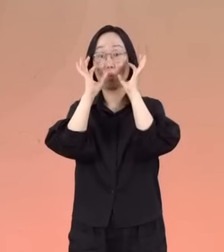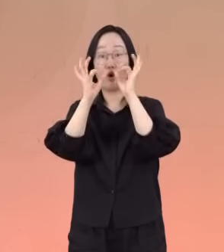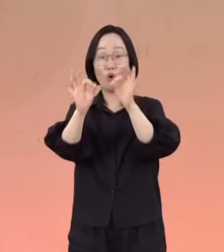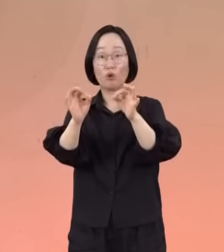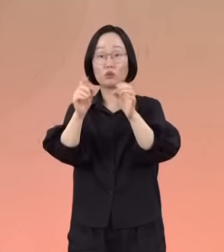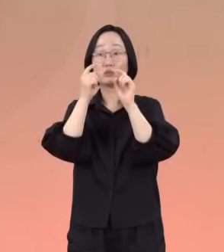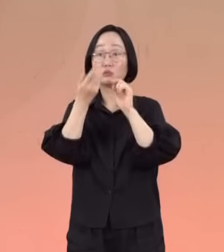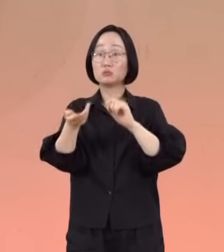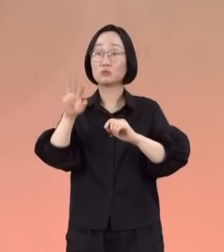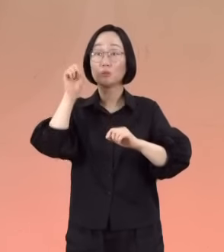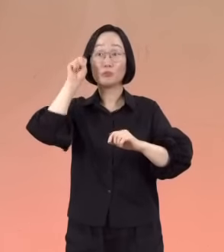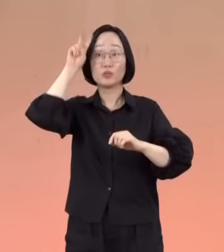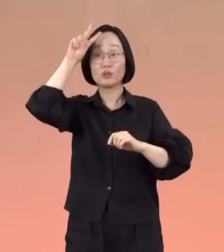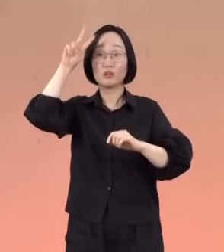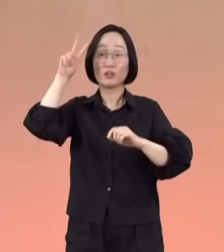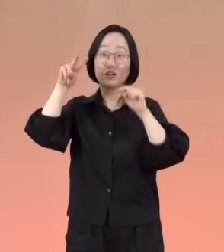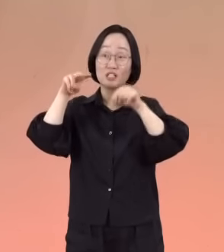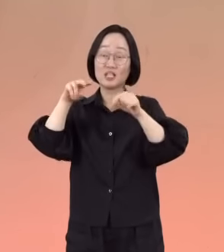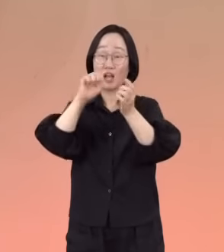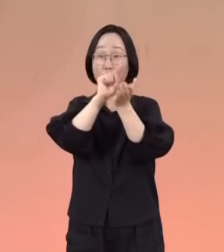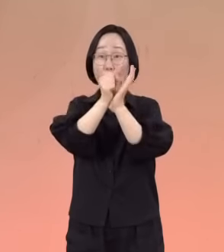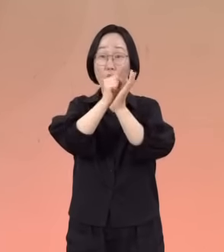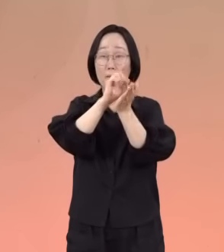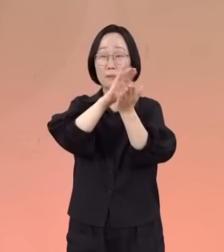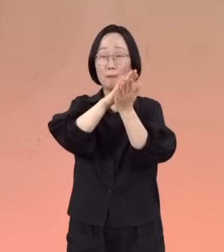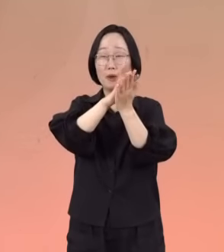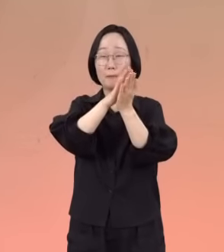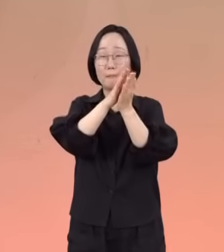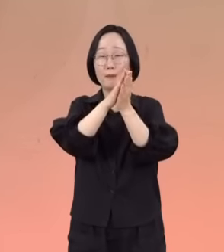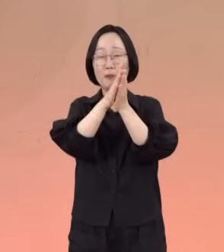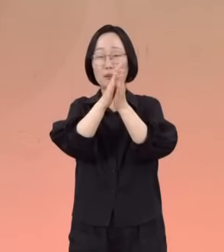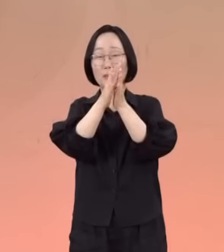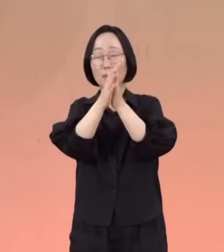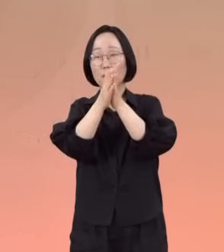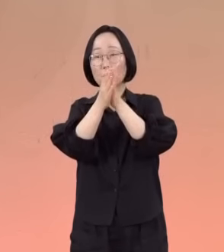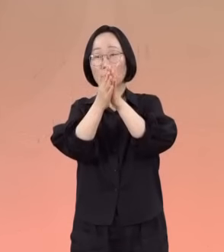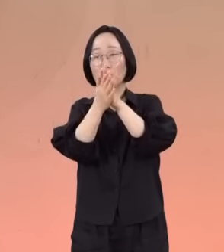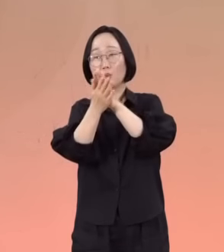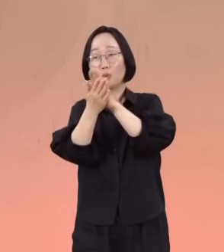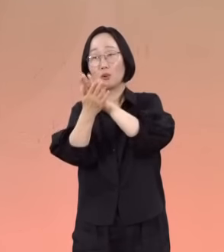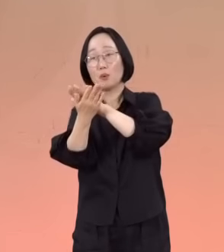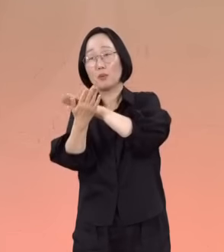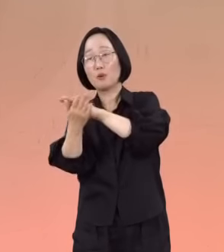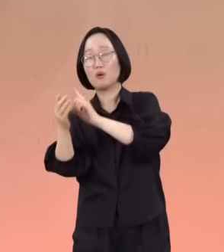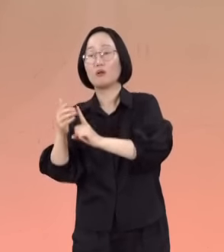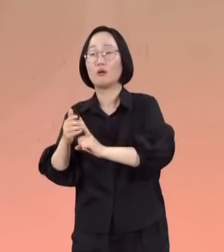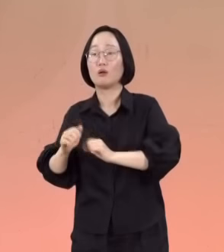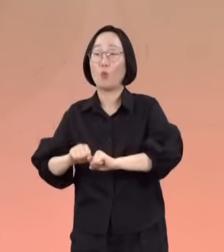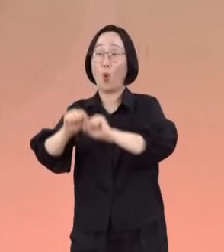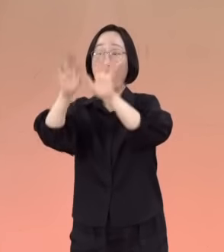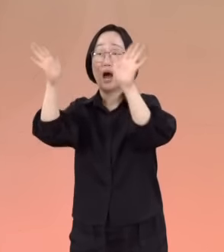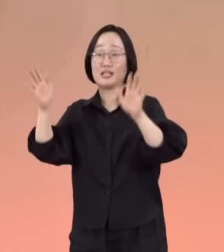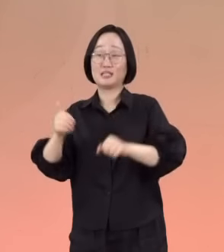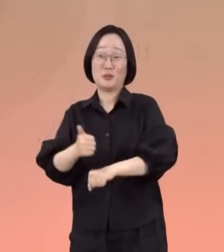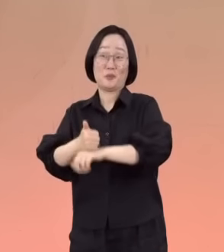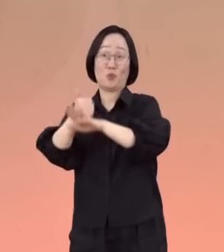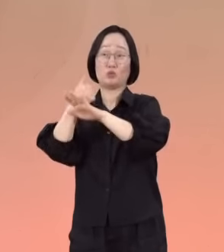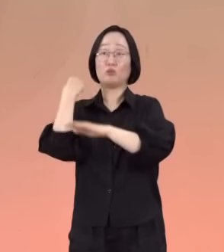연꽃이 갑자기 점점점점 점점점점 그 연꽃이 관세음 보살로